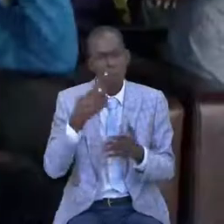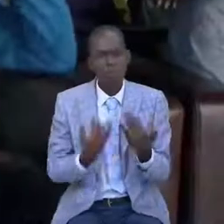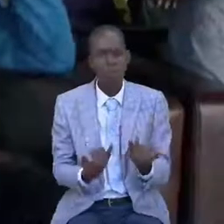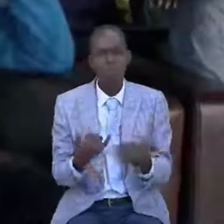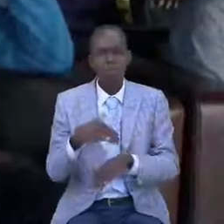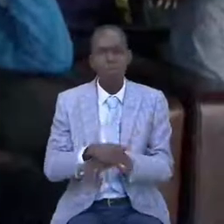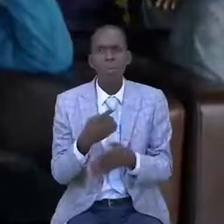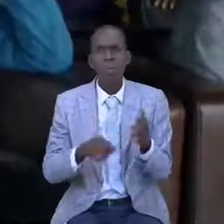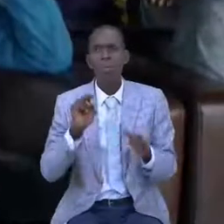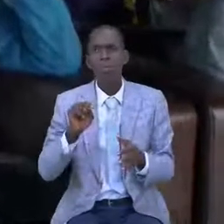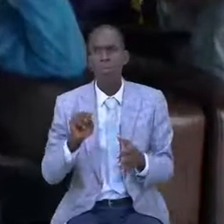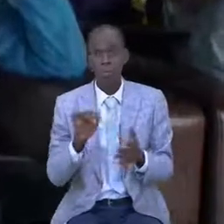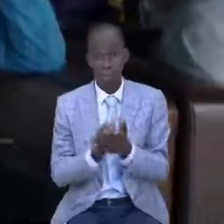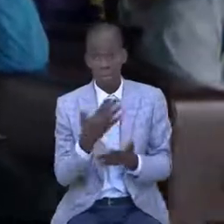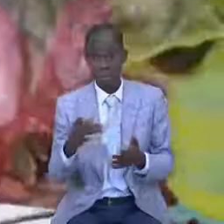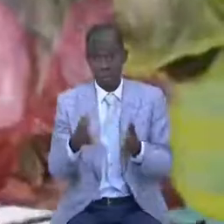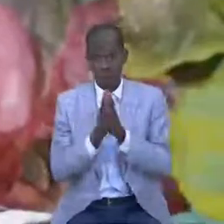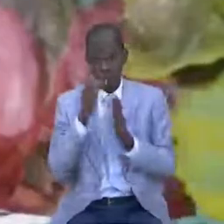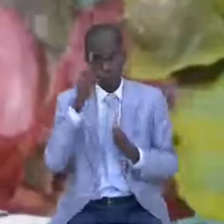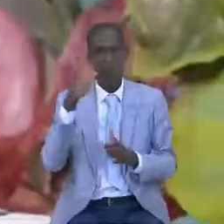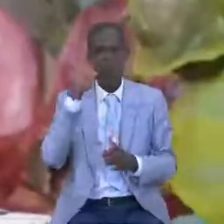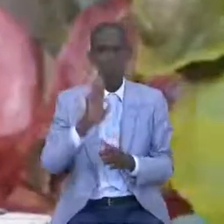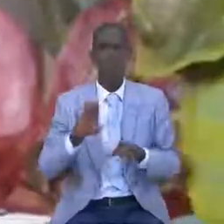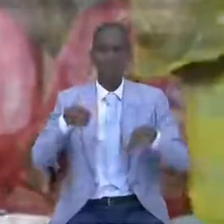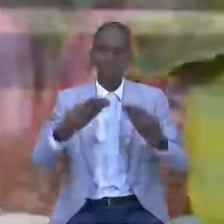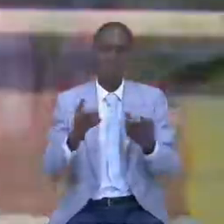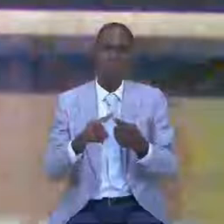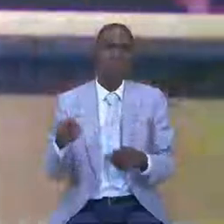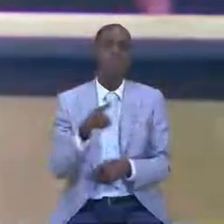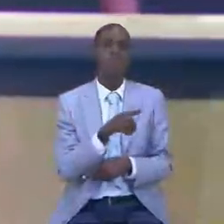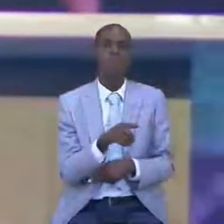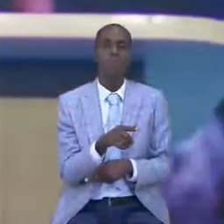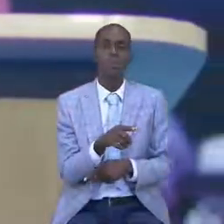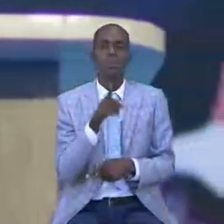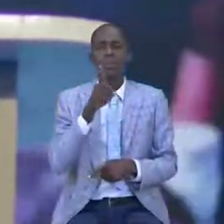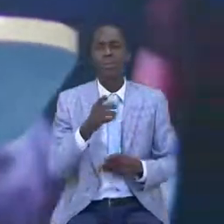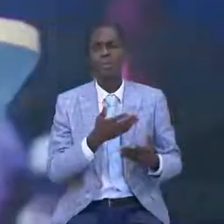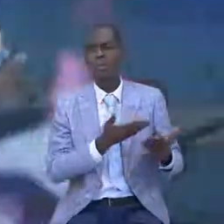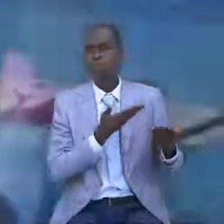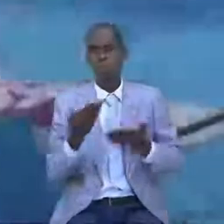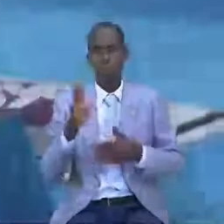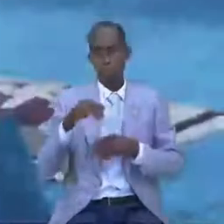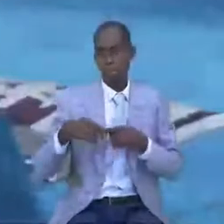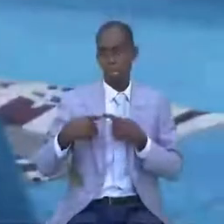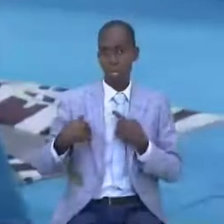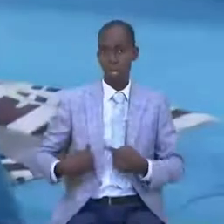quelque chose, que demandez-vous ce soir, la chose-là vous sera accordée.